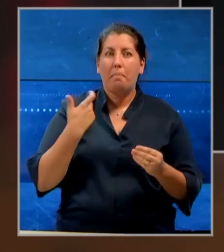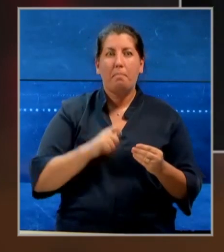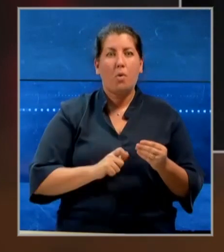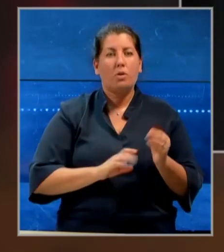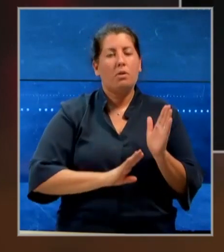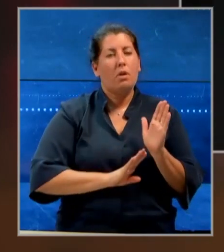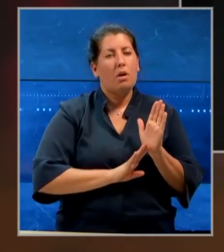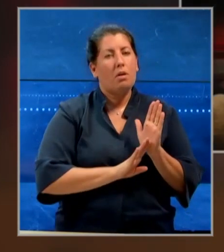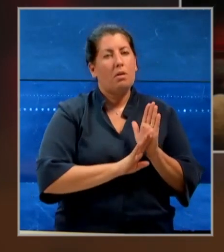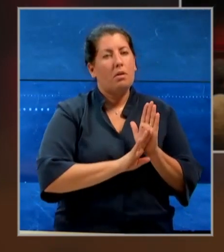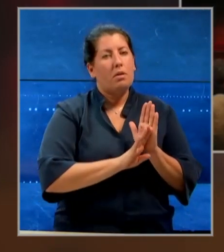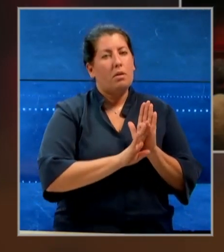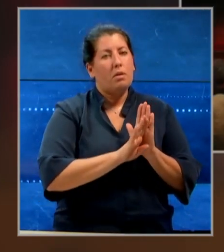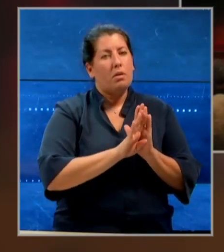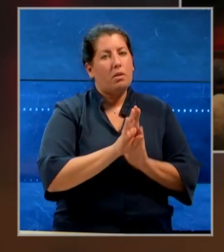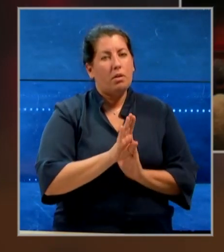alta,